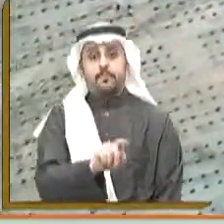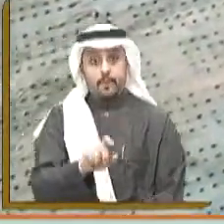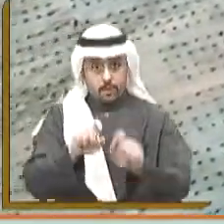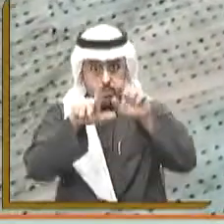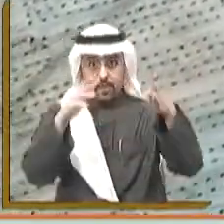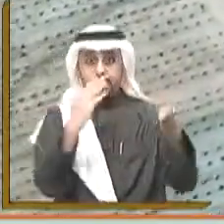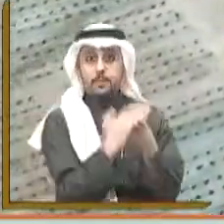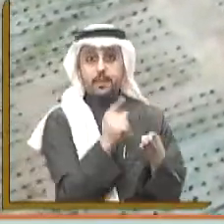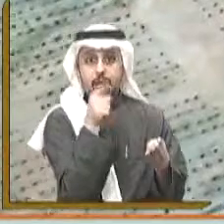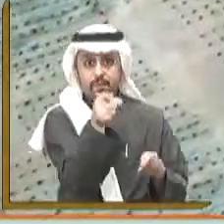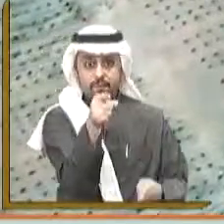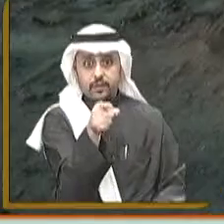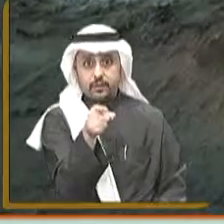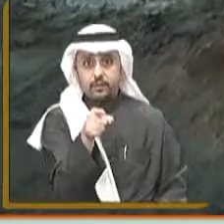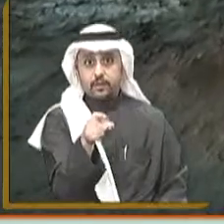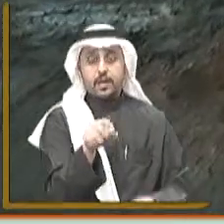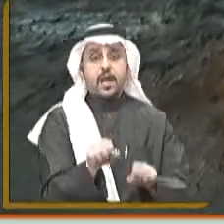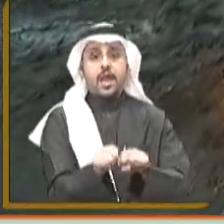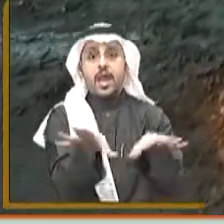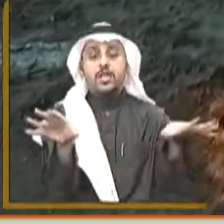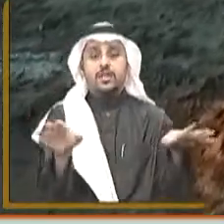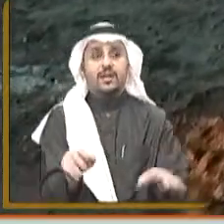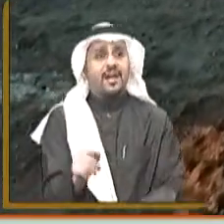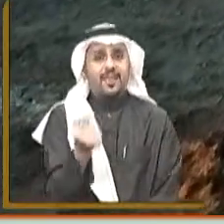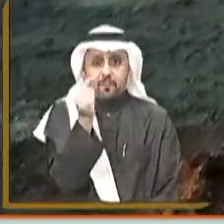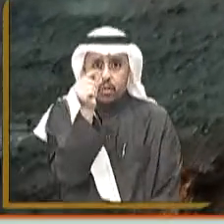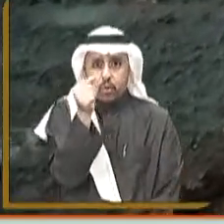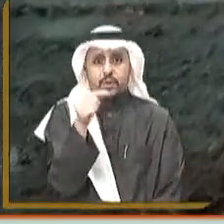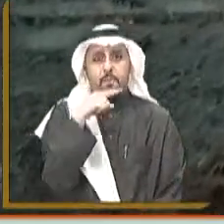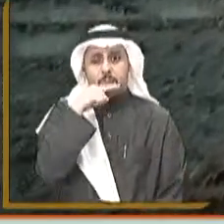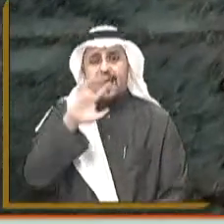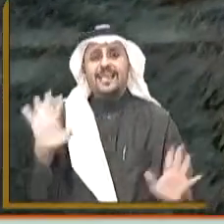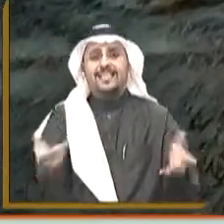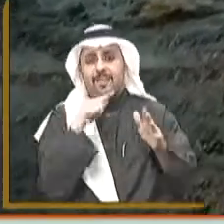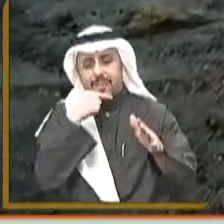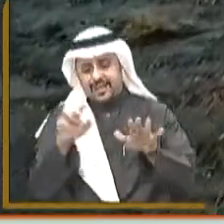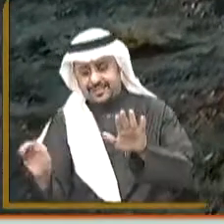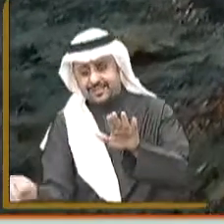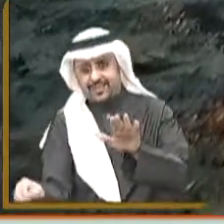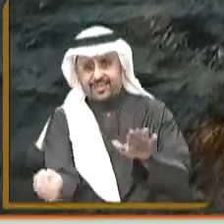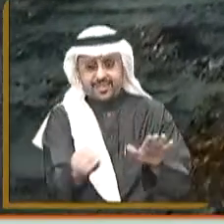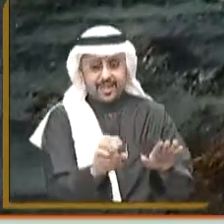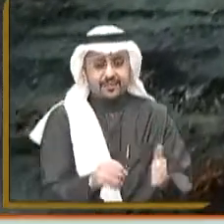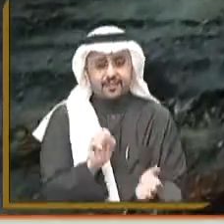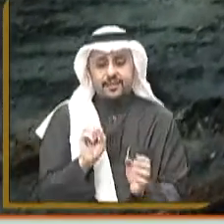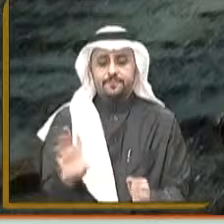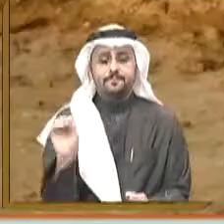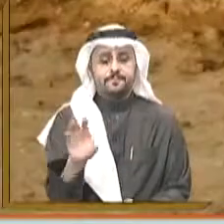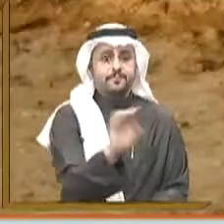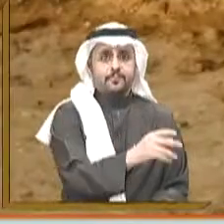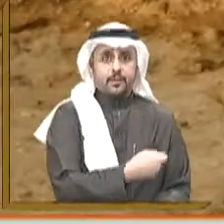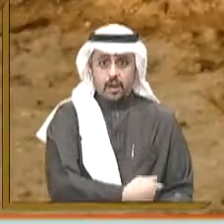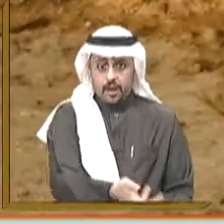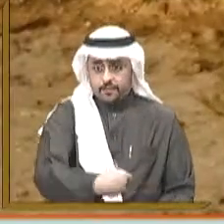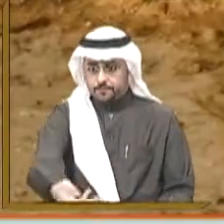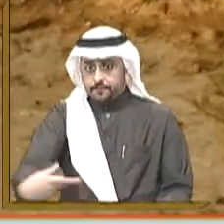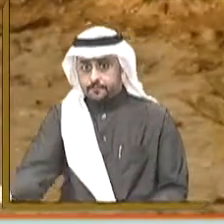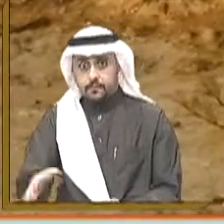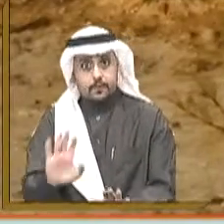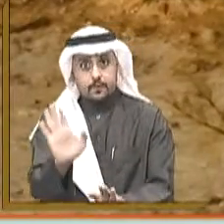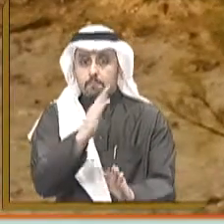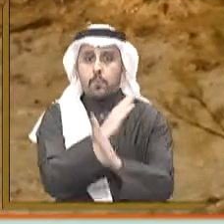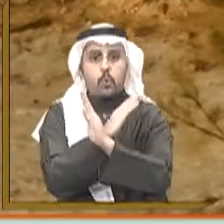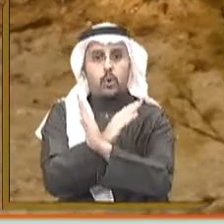التنفيذية لتنمية الغطاء النباتي ومكافحة التصحر. ويمثل نثر البذور أحد الطرق المعتمدة